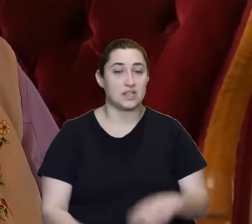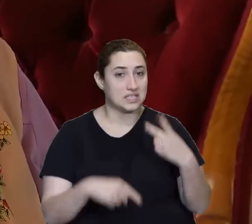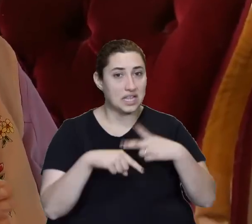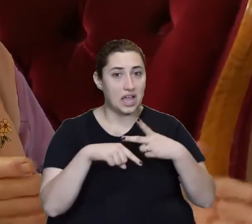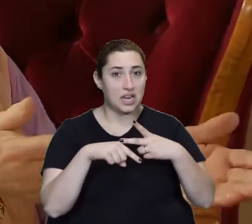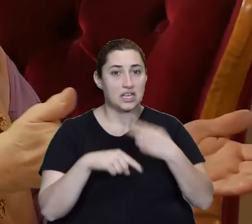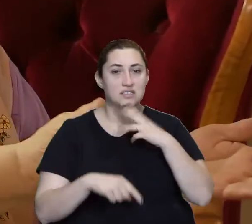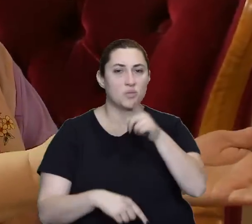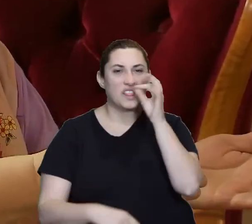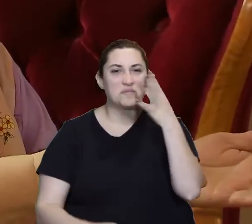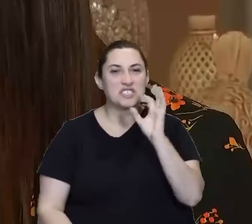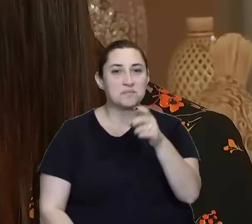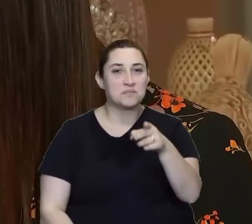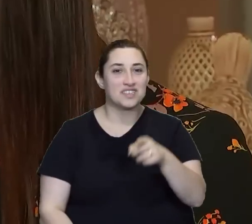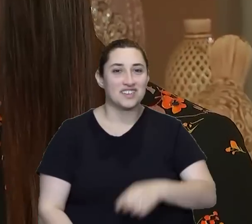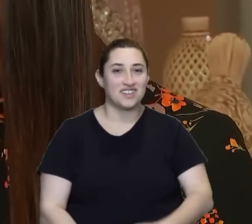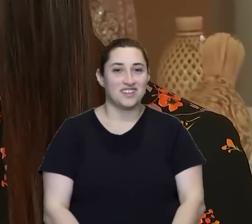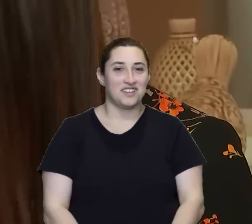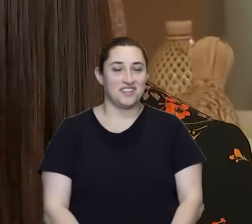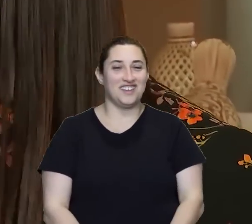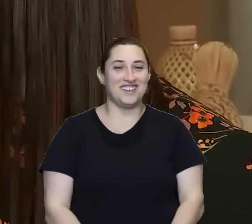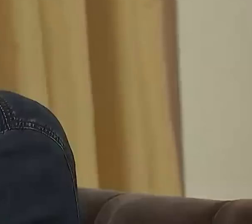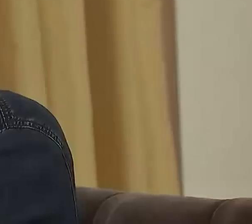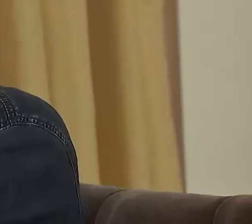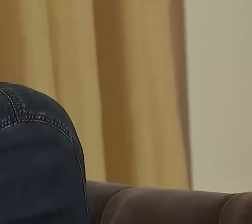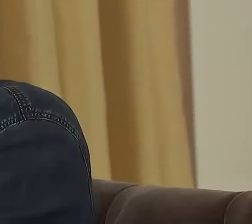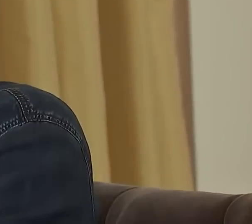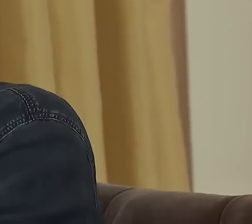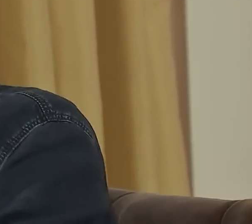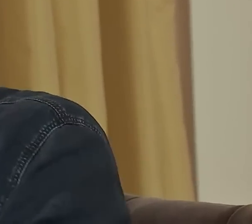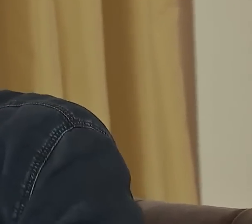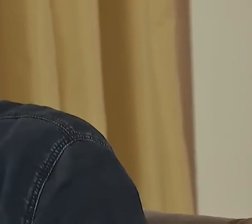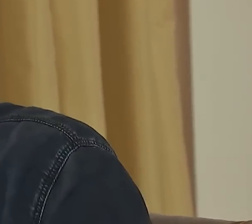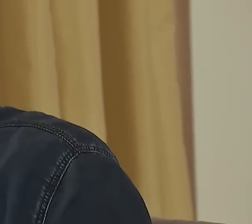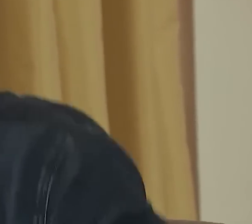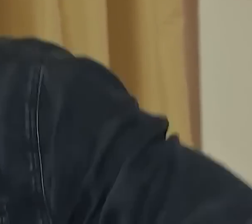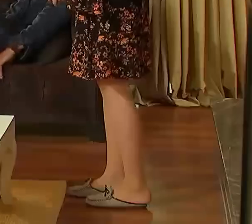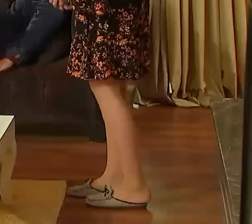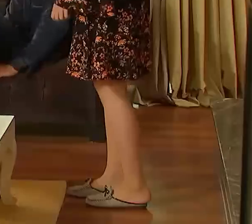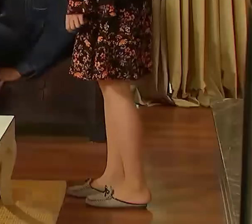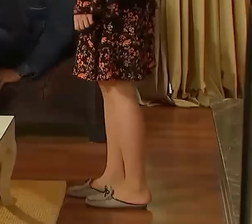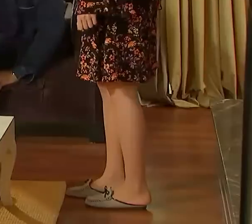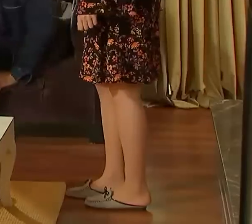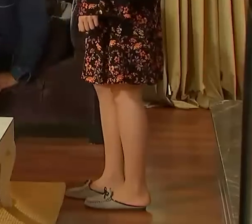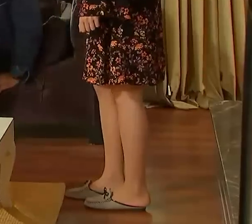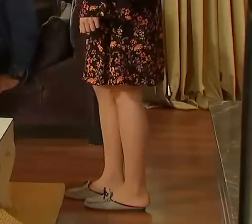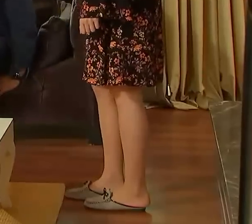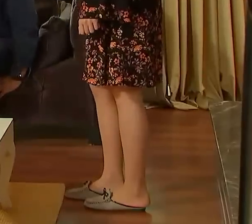Zehra, kızım bu adam kim? Panikleyip aralarında bakıştılar. Ömer saygıyla ayaklarını indirip toparlandı